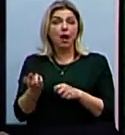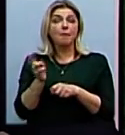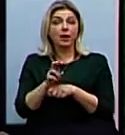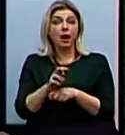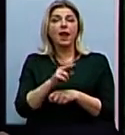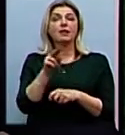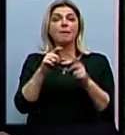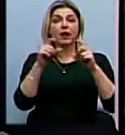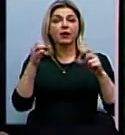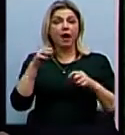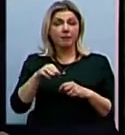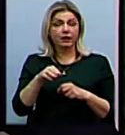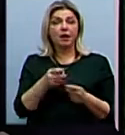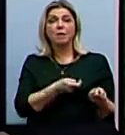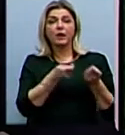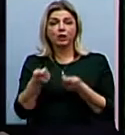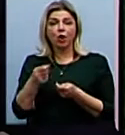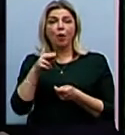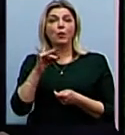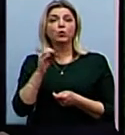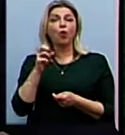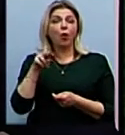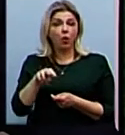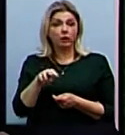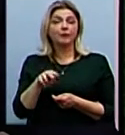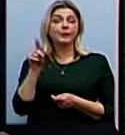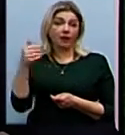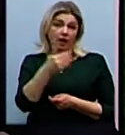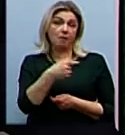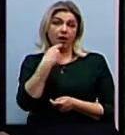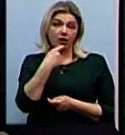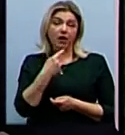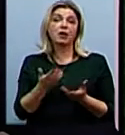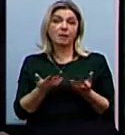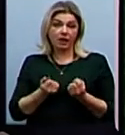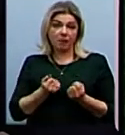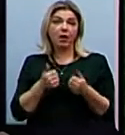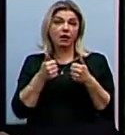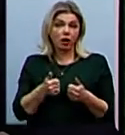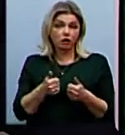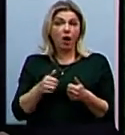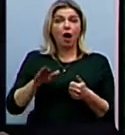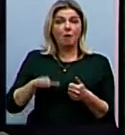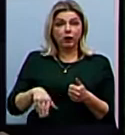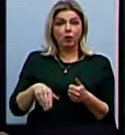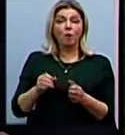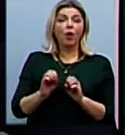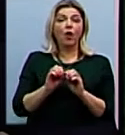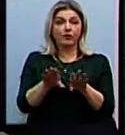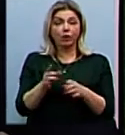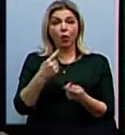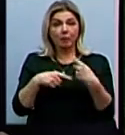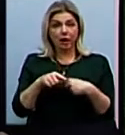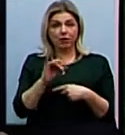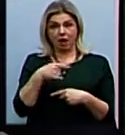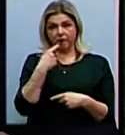департамент ЖКХ, они приносят протоколы. Им говорят, ну, принимают, хорошо, да, пошло. Потом им отдают эти протоколы обратно